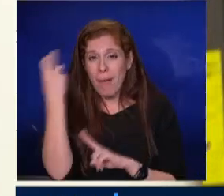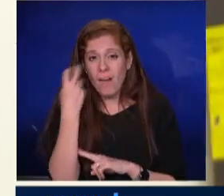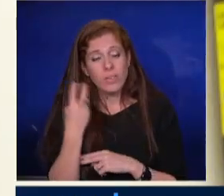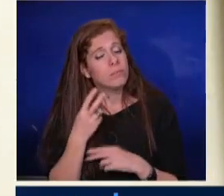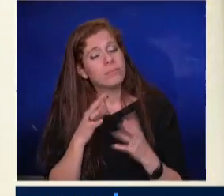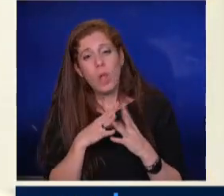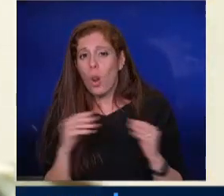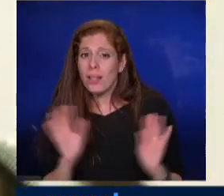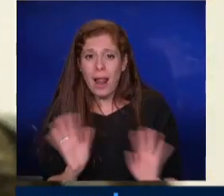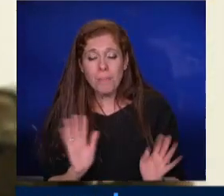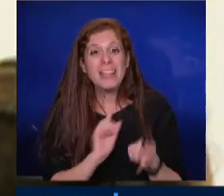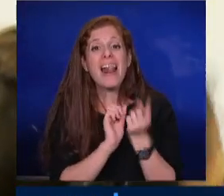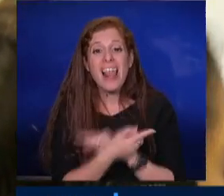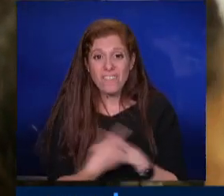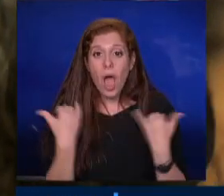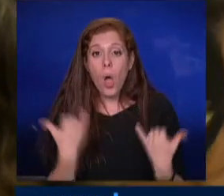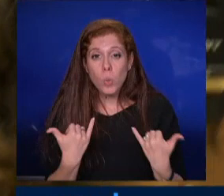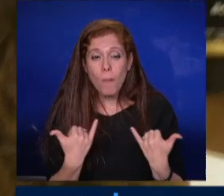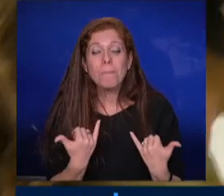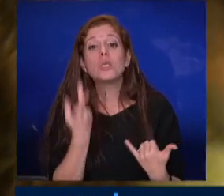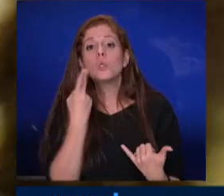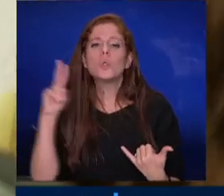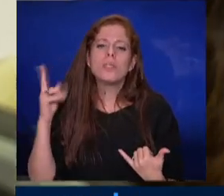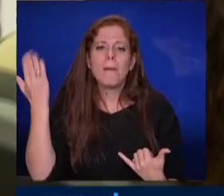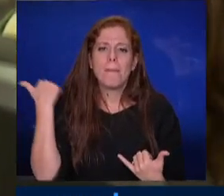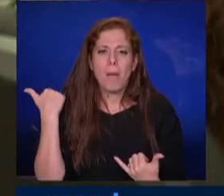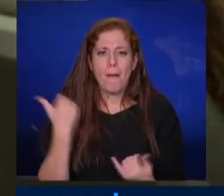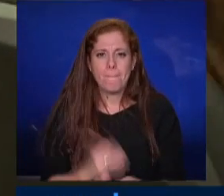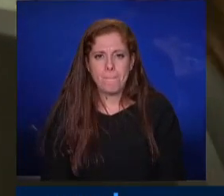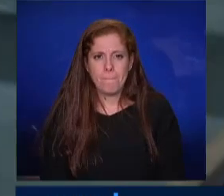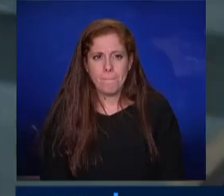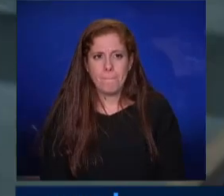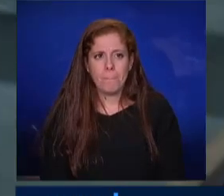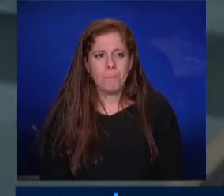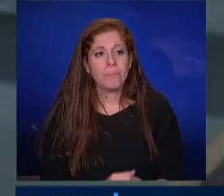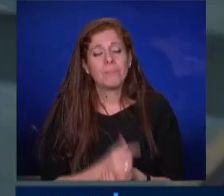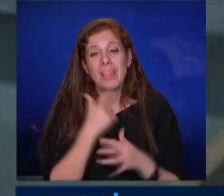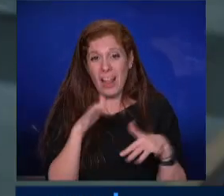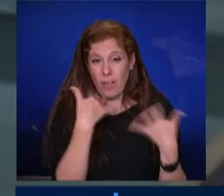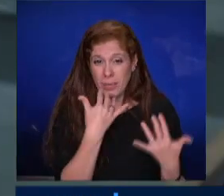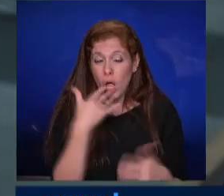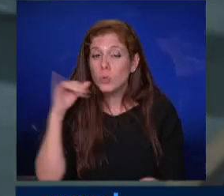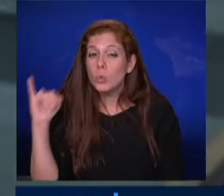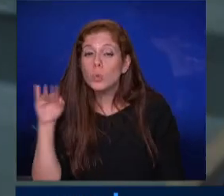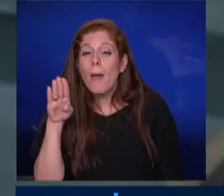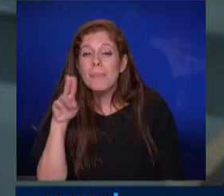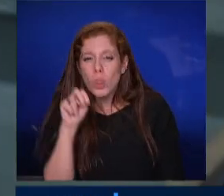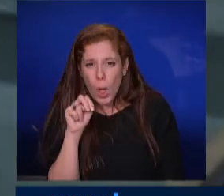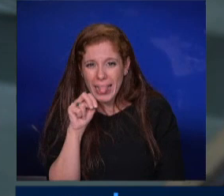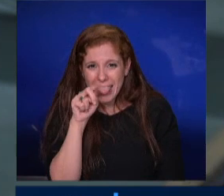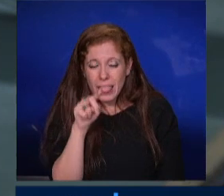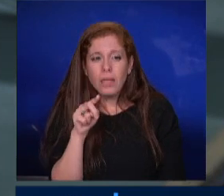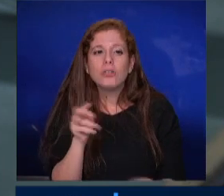מקום. להפך, כיום היא גדולה מאי פעם. לפי המדרש, יהושע בן נון השתמש